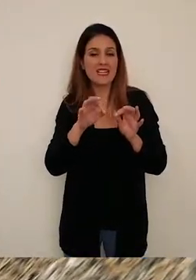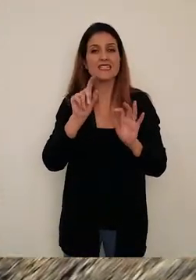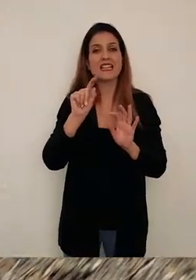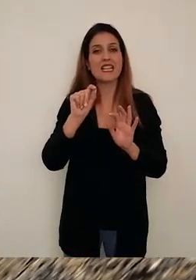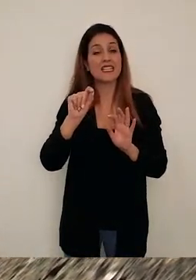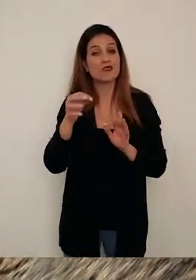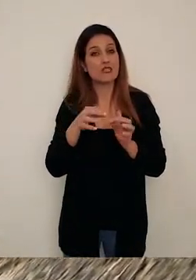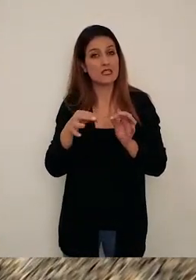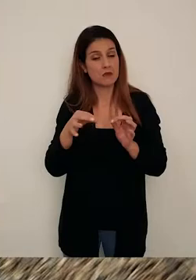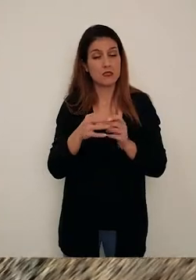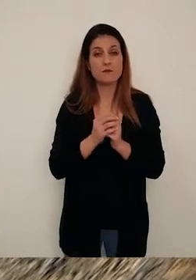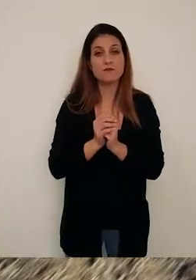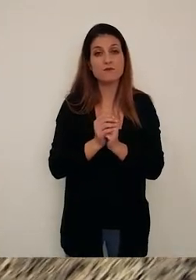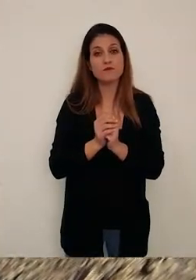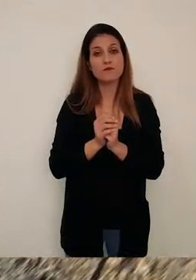70 centimetri.